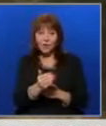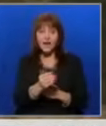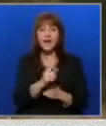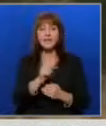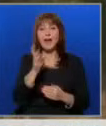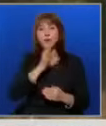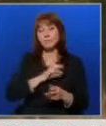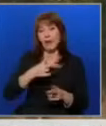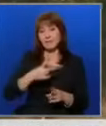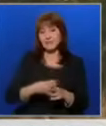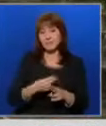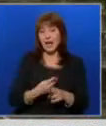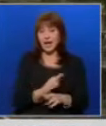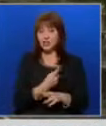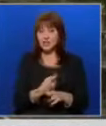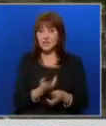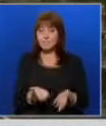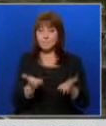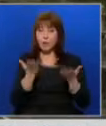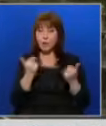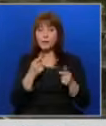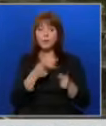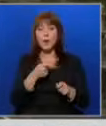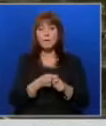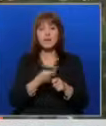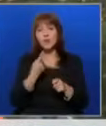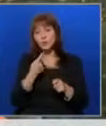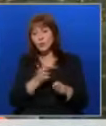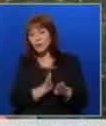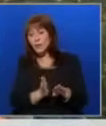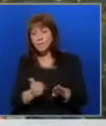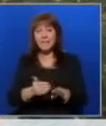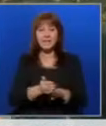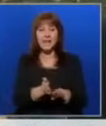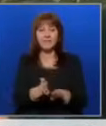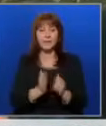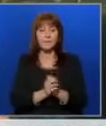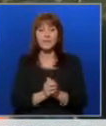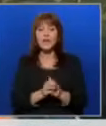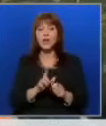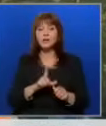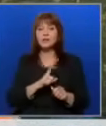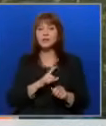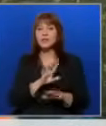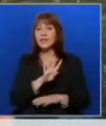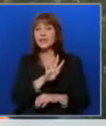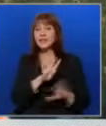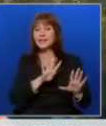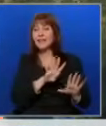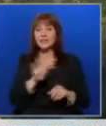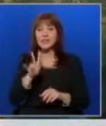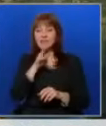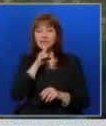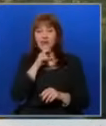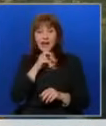време. Поне час по-рано локомотивът е извършвал други маневри. Сутринта около 9.20 заминава